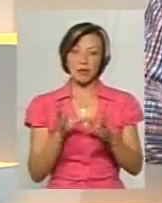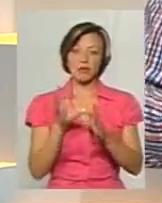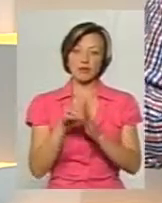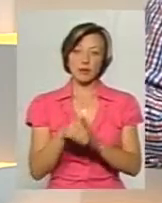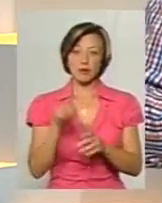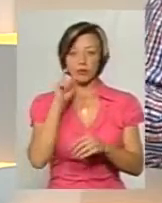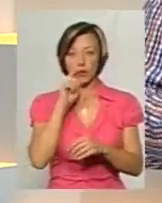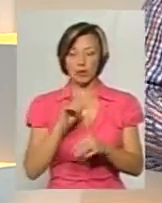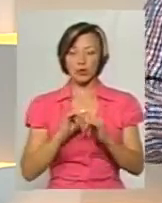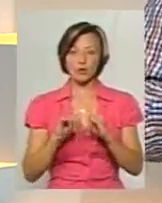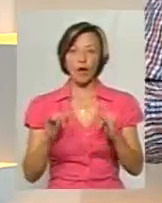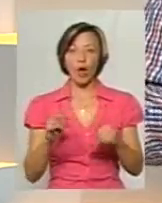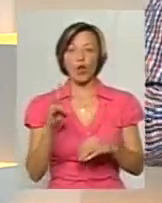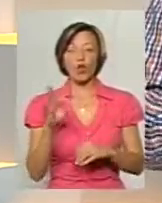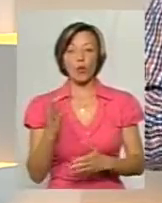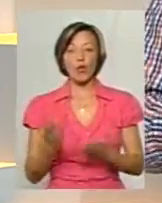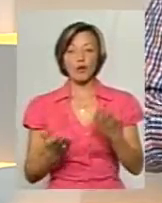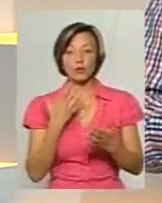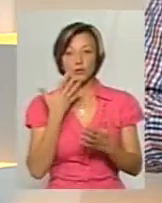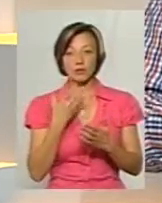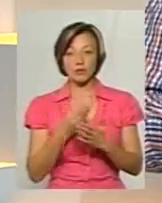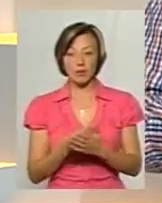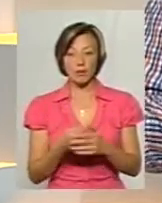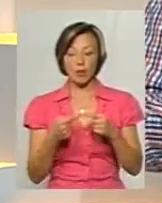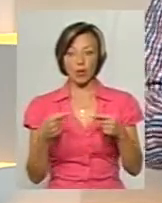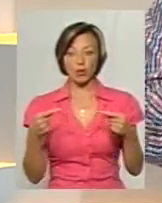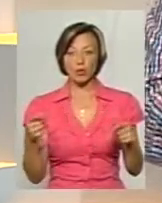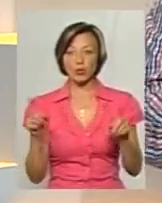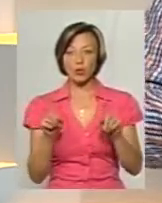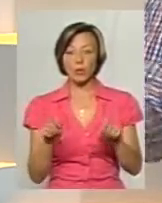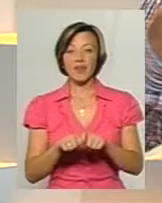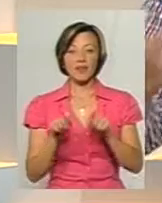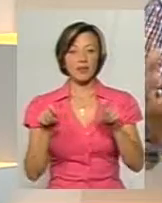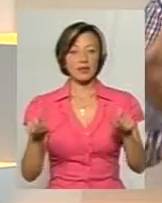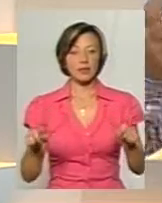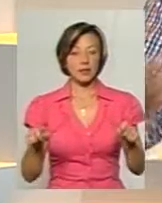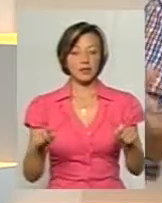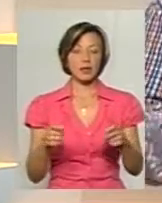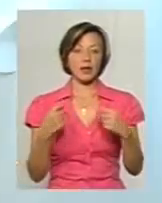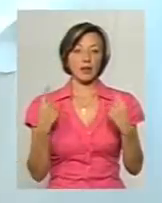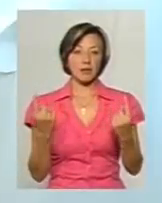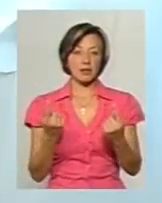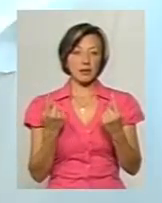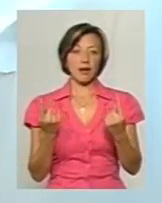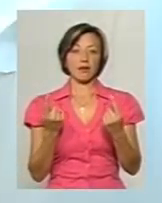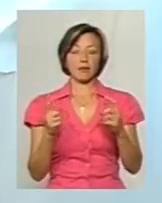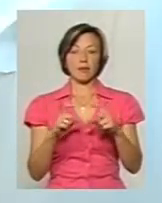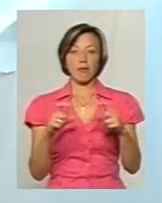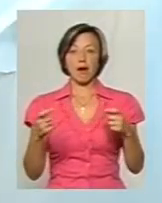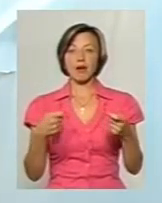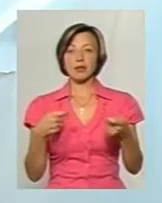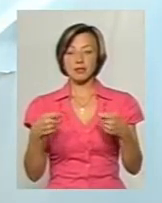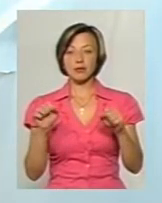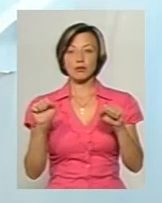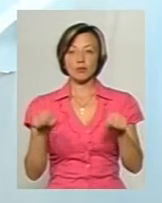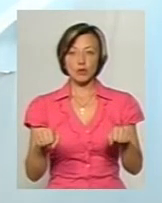Україні, розвивати в Україні. Ну, якщо ми маємо свій власний продукт, і для того, щоб відкрити банальний елементарний магазин, в якому ти